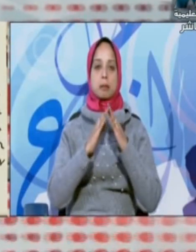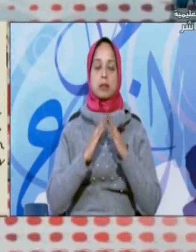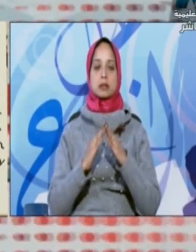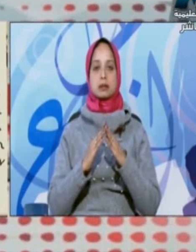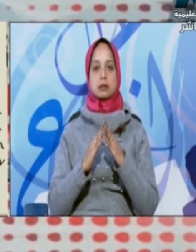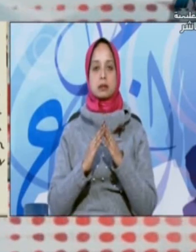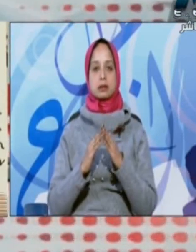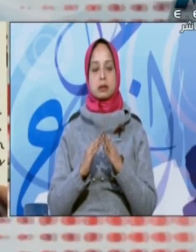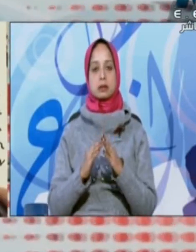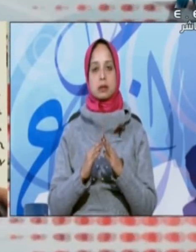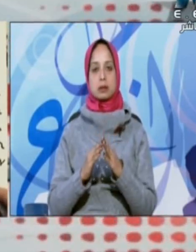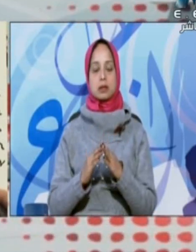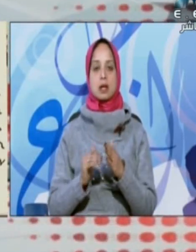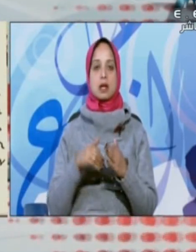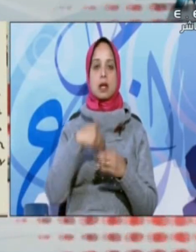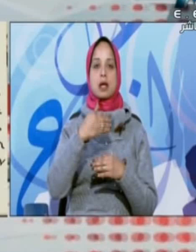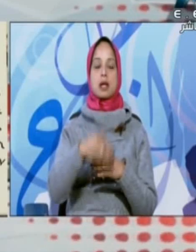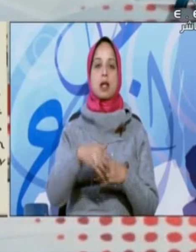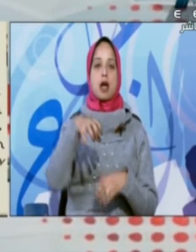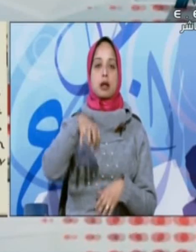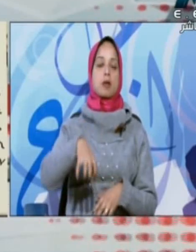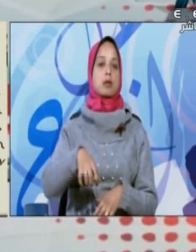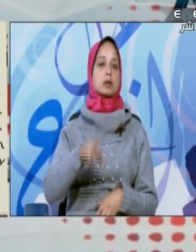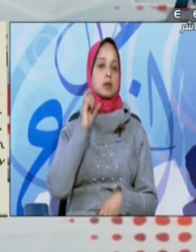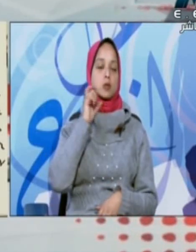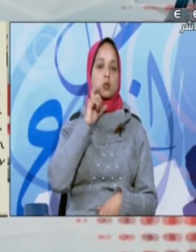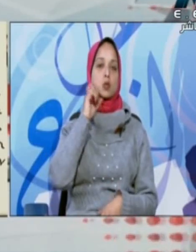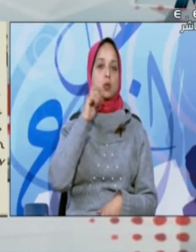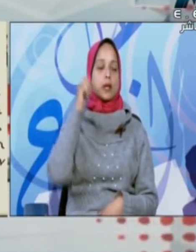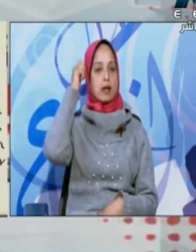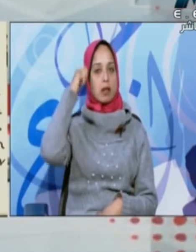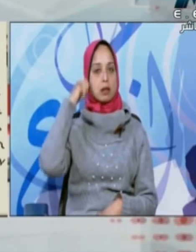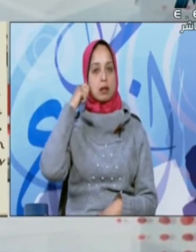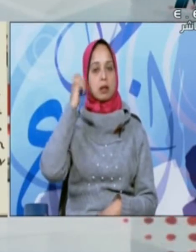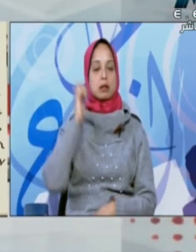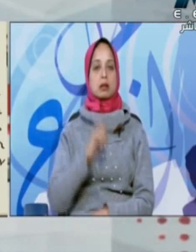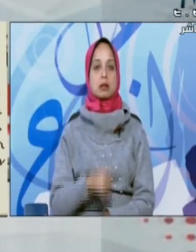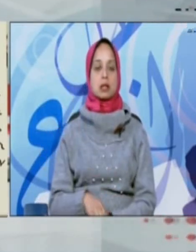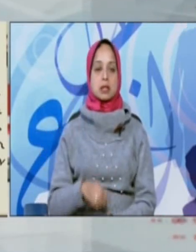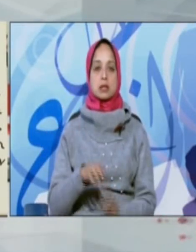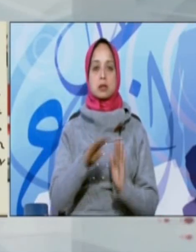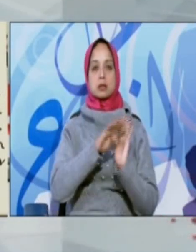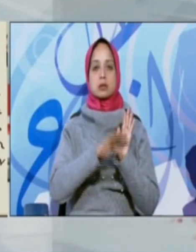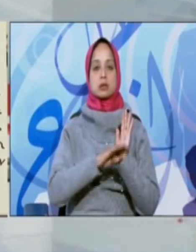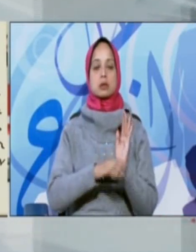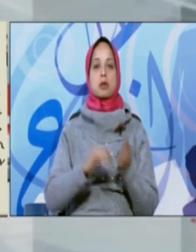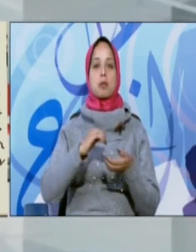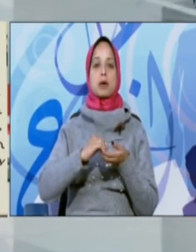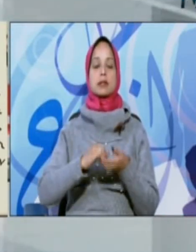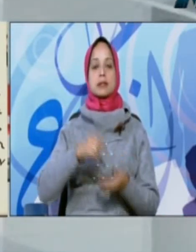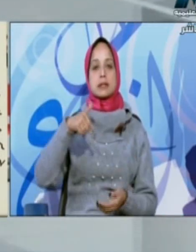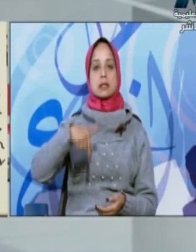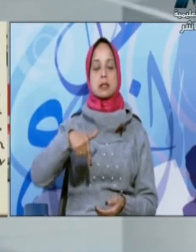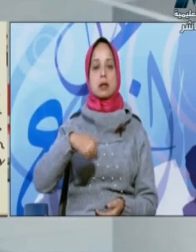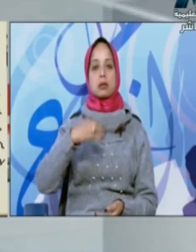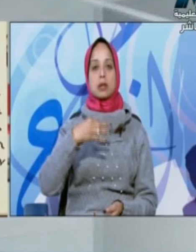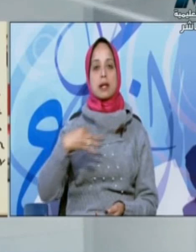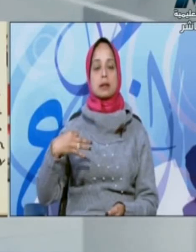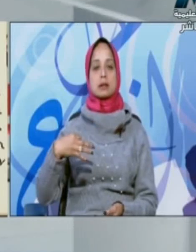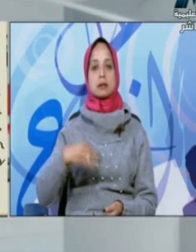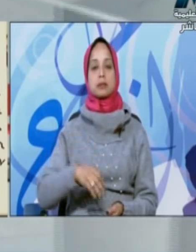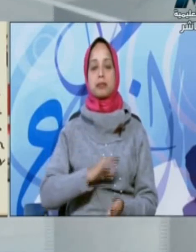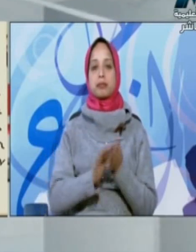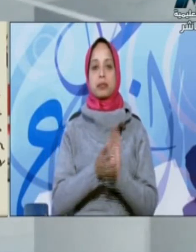المصري للسودان. ده طبعا بالنسبة لنصوص معاهدة 36. بنقول تاني معايا انهاء